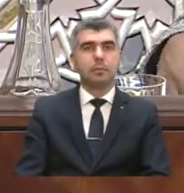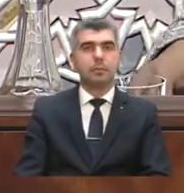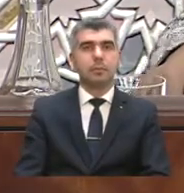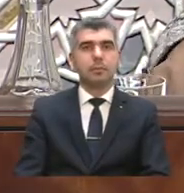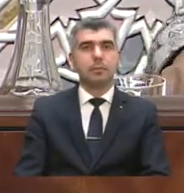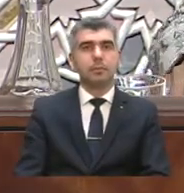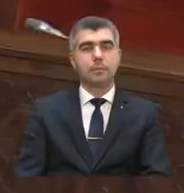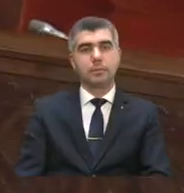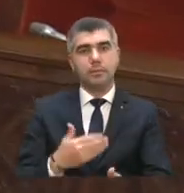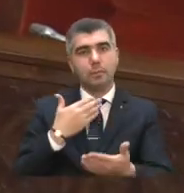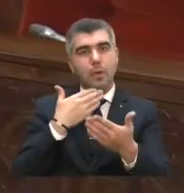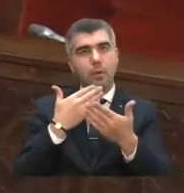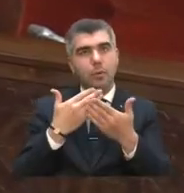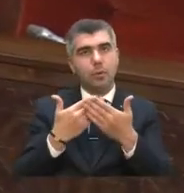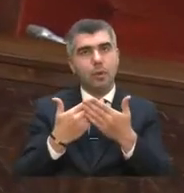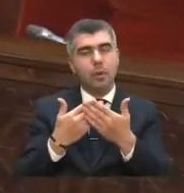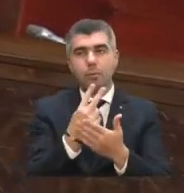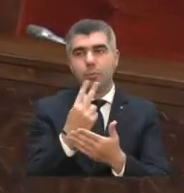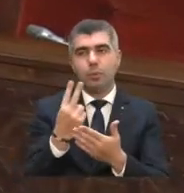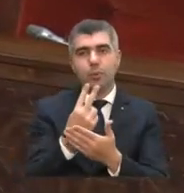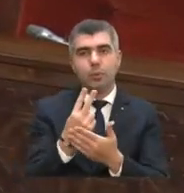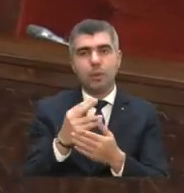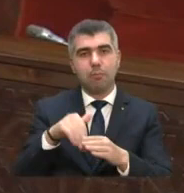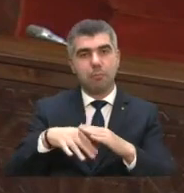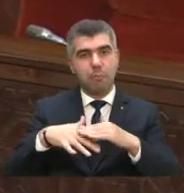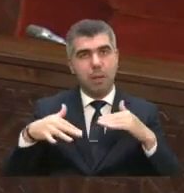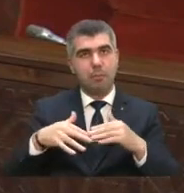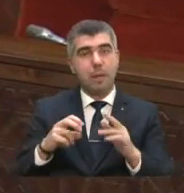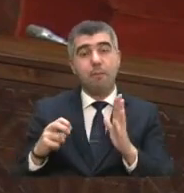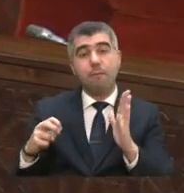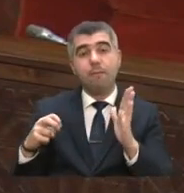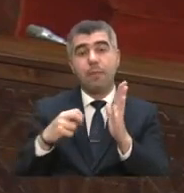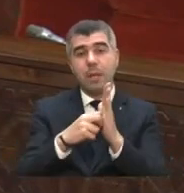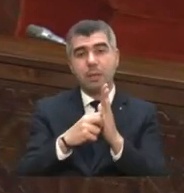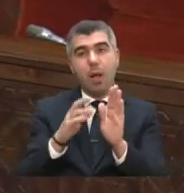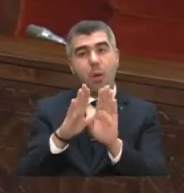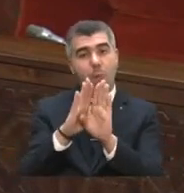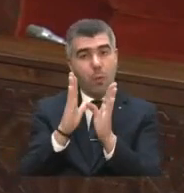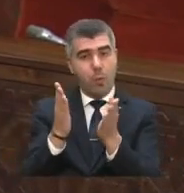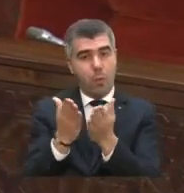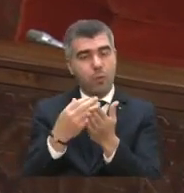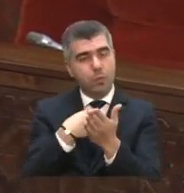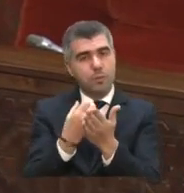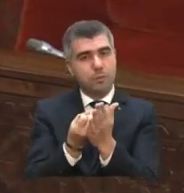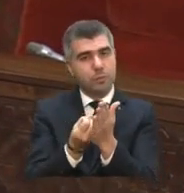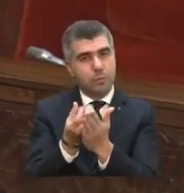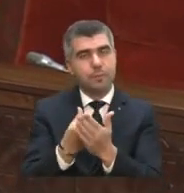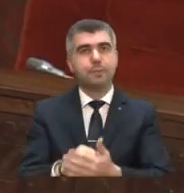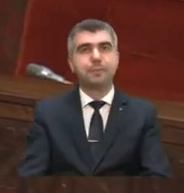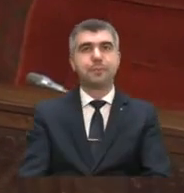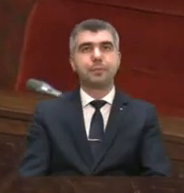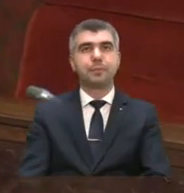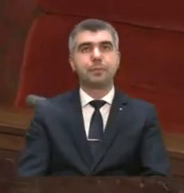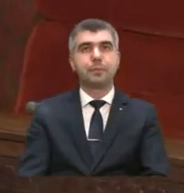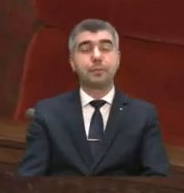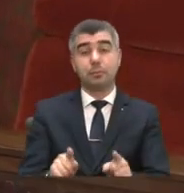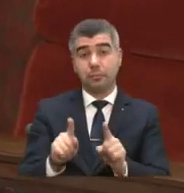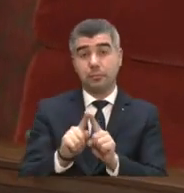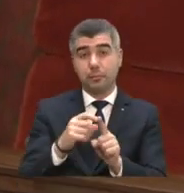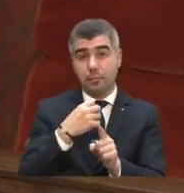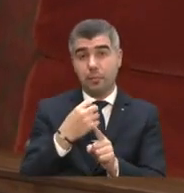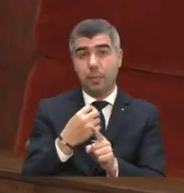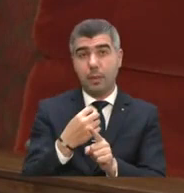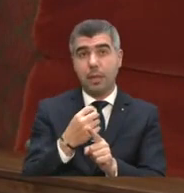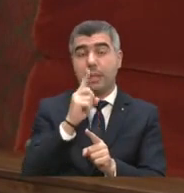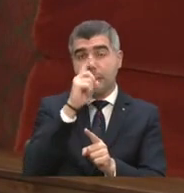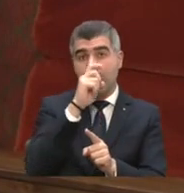شكرا سيد النائبين. بالنسبه للتاشيرات كصفه اجماليه ما ننساوش باننا تنعيشوا واحد